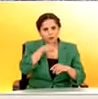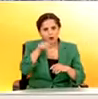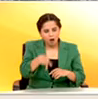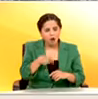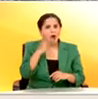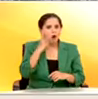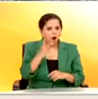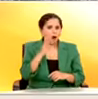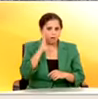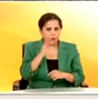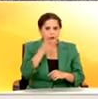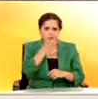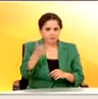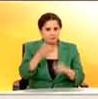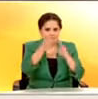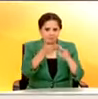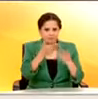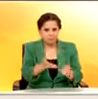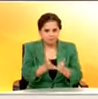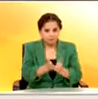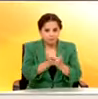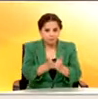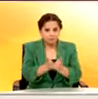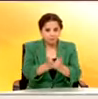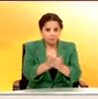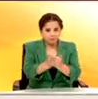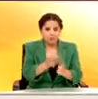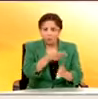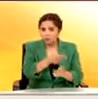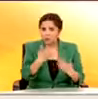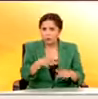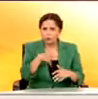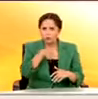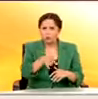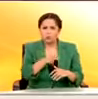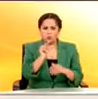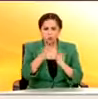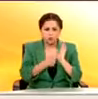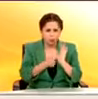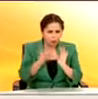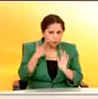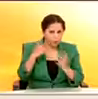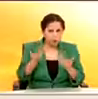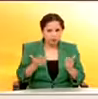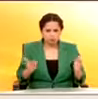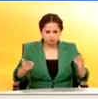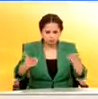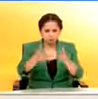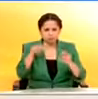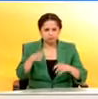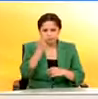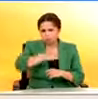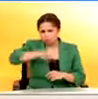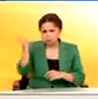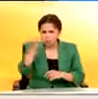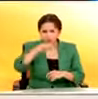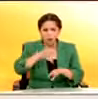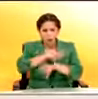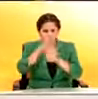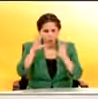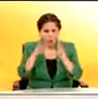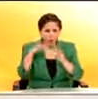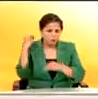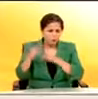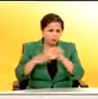पर गौर किया कि इस युद्धपोत का क्रेस्ट, उरुमी और कलारियापट्टू की